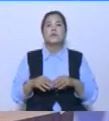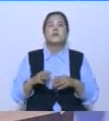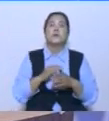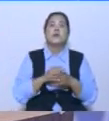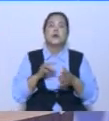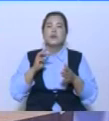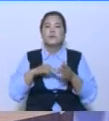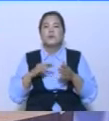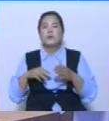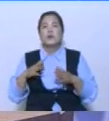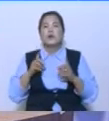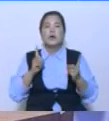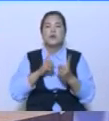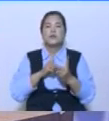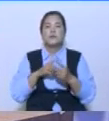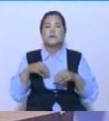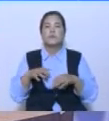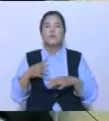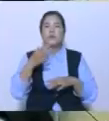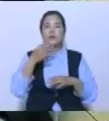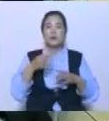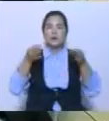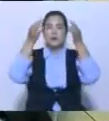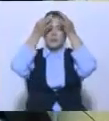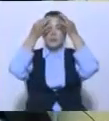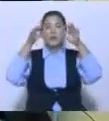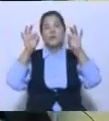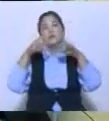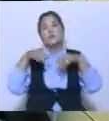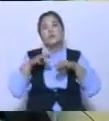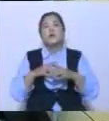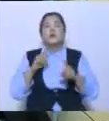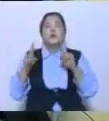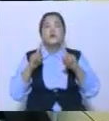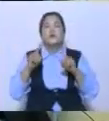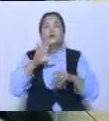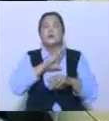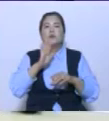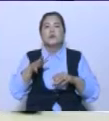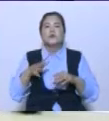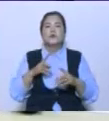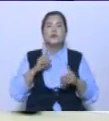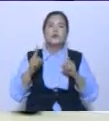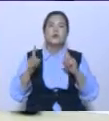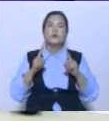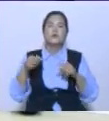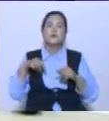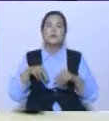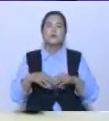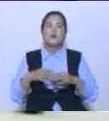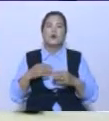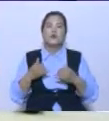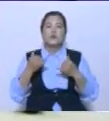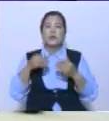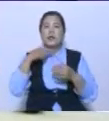қарсы мәдениетті қалыптастыру жобаларын ақпараттандыру бойынша жиын өтті. Шарада биылғы атқарылатын жұмыстар пысықталып, ұсыныстар